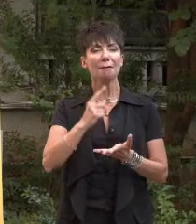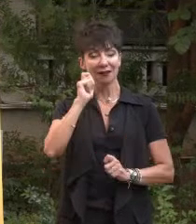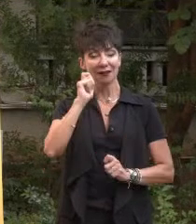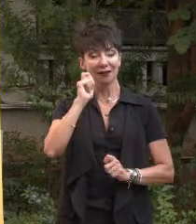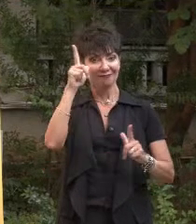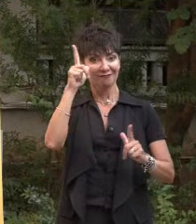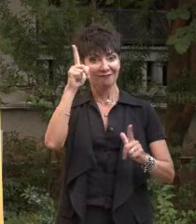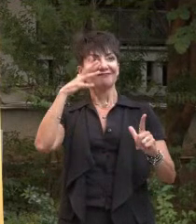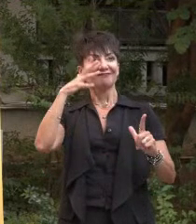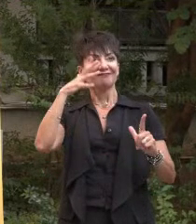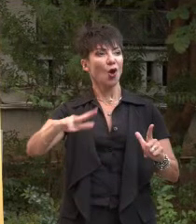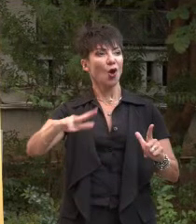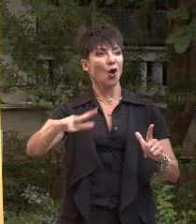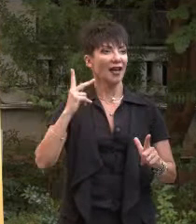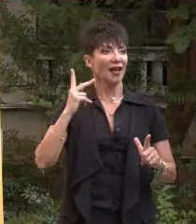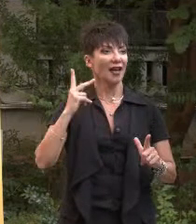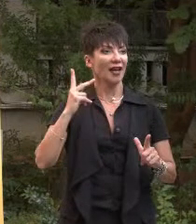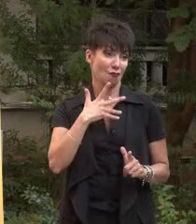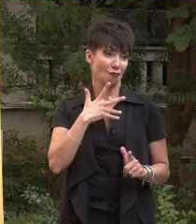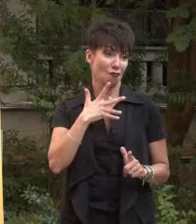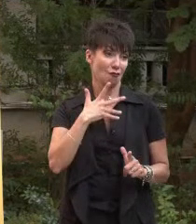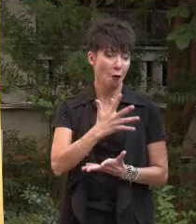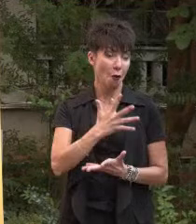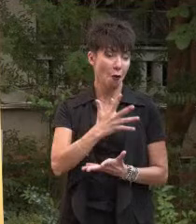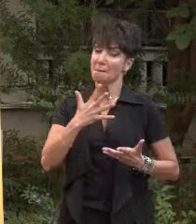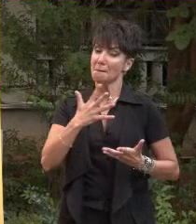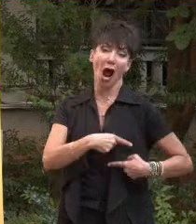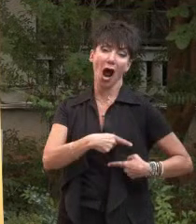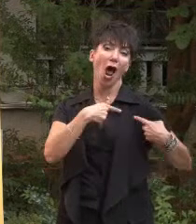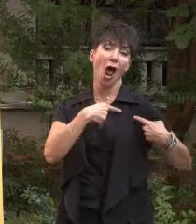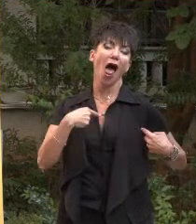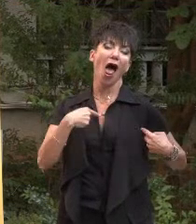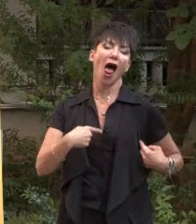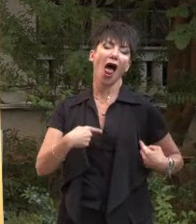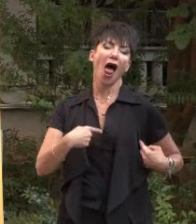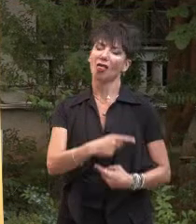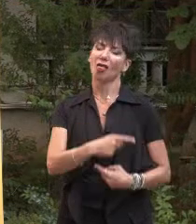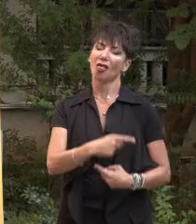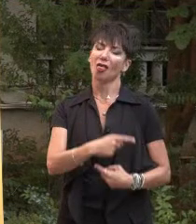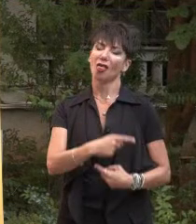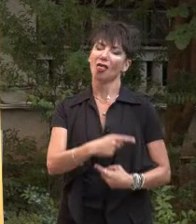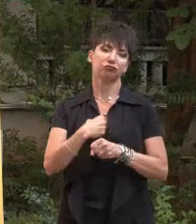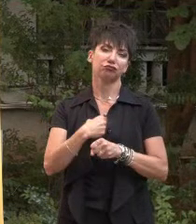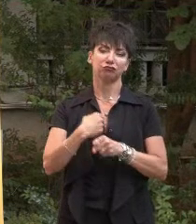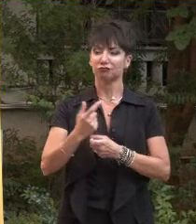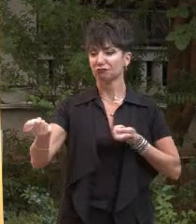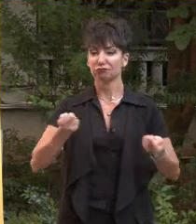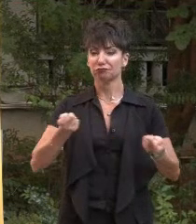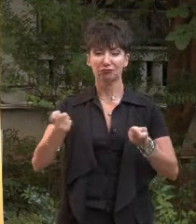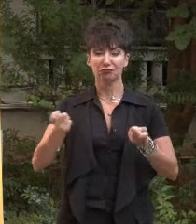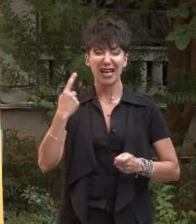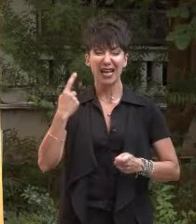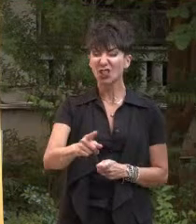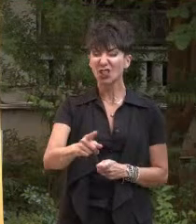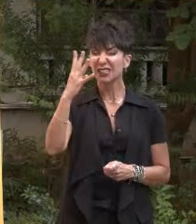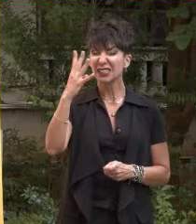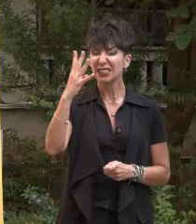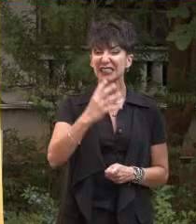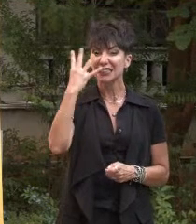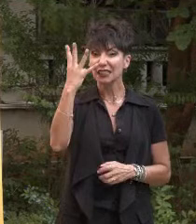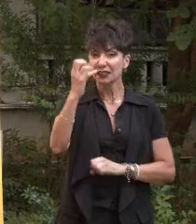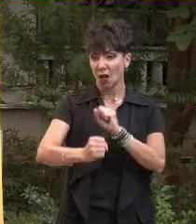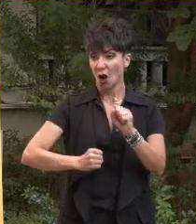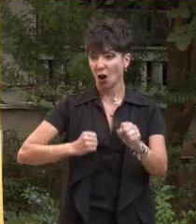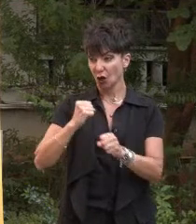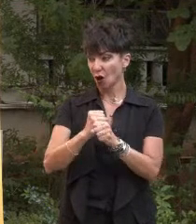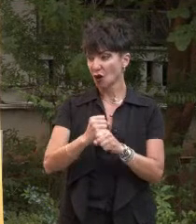ελληνικής κοινωνίας σε αυτό το μεγάλο εθελοντικό ανθρωπιστικό οργανισμό που επί 144